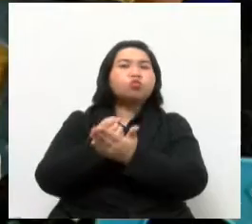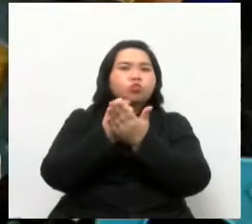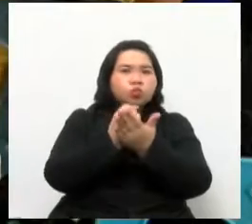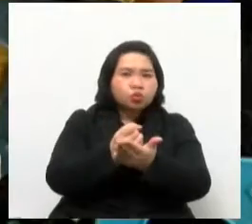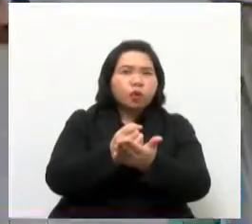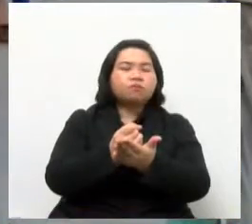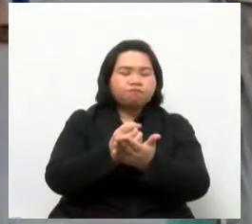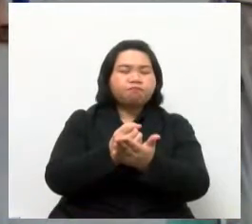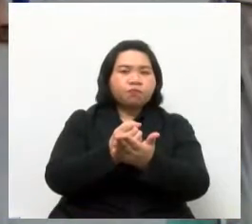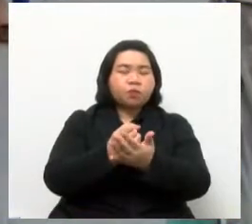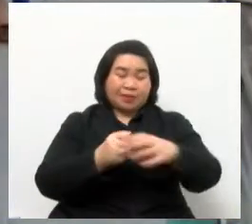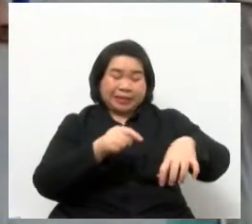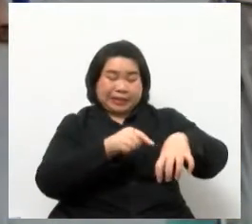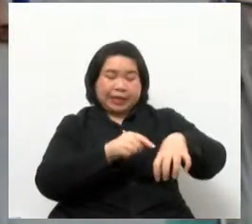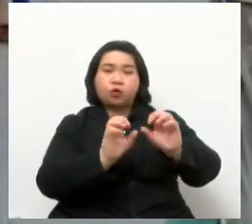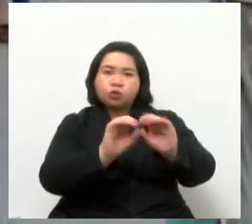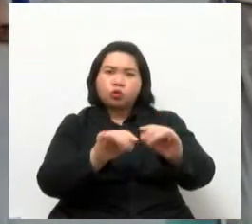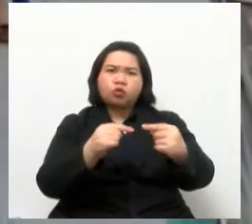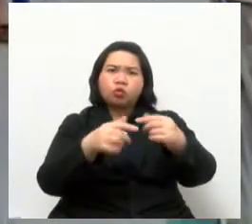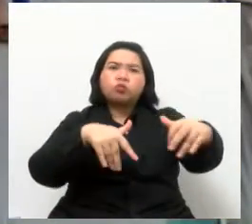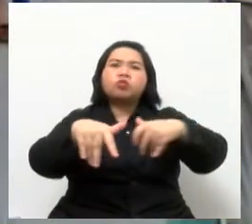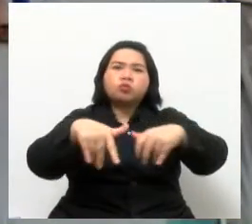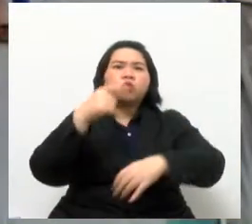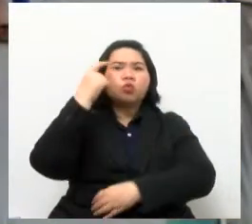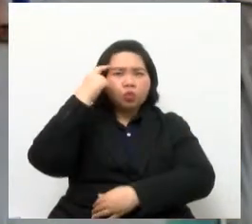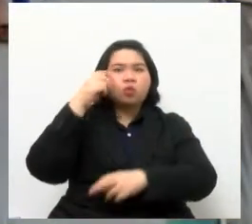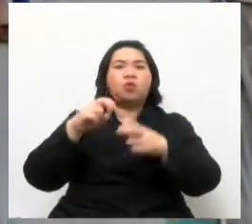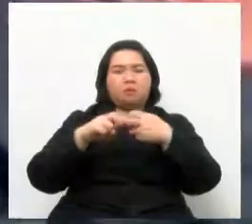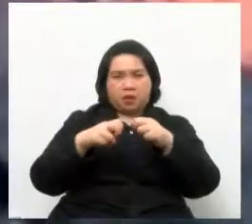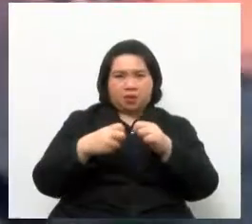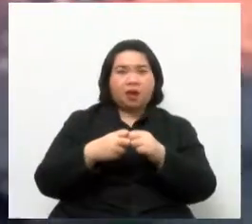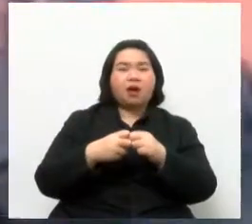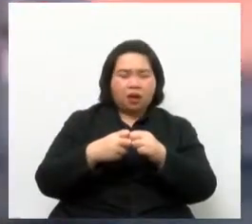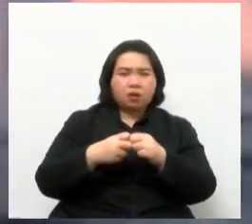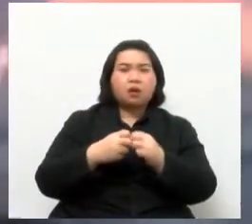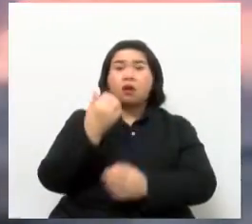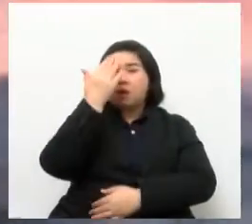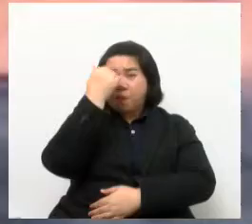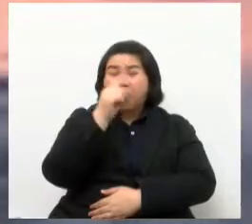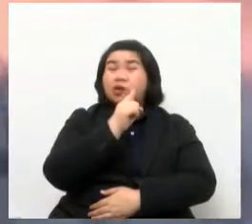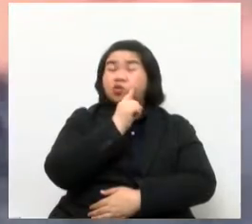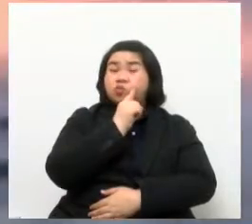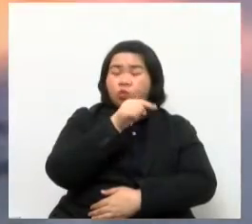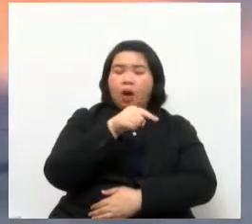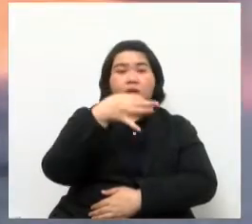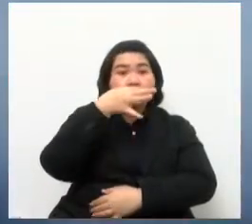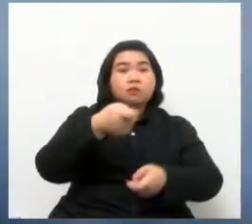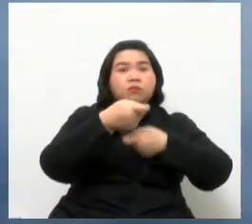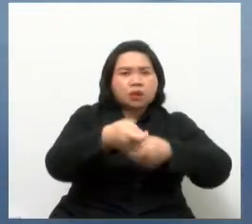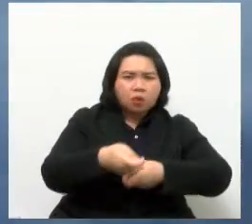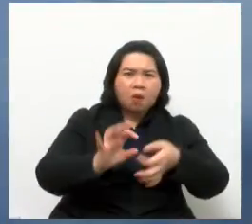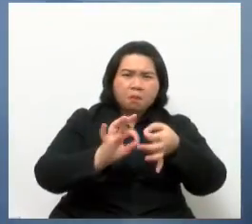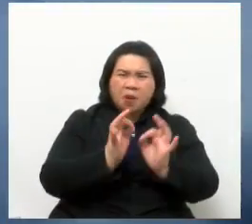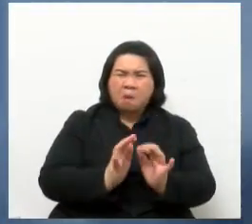างการรับรู้ให้ชุมชนเข้าใจถึงสถานการณ์และตระหนักถึงกิจกรรมที่ก่อให้เกิดหมอกควันฝุ่น